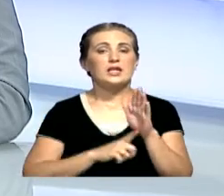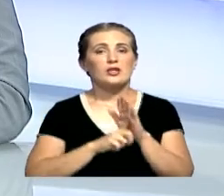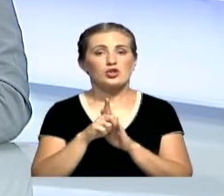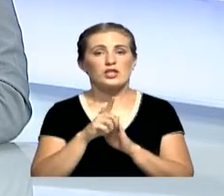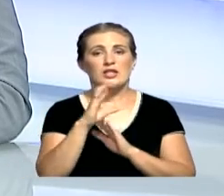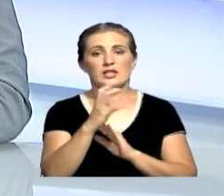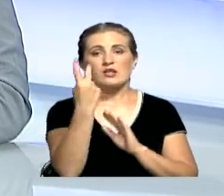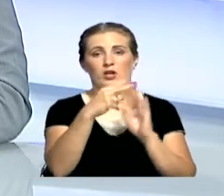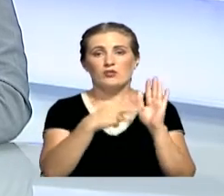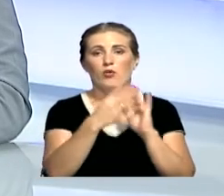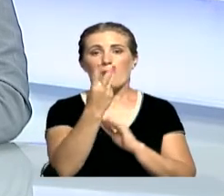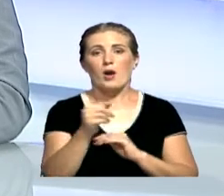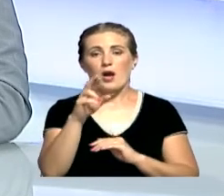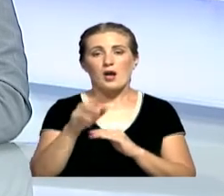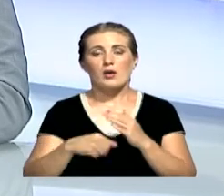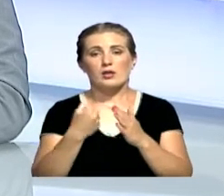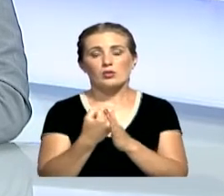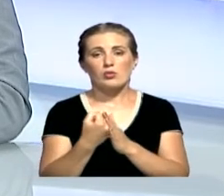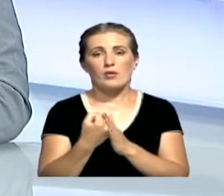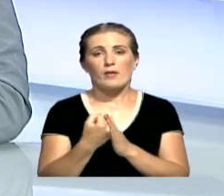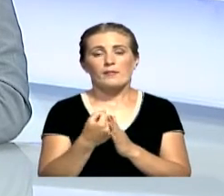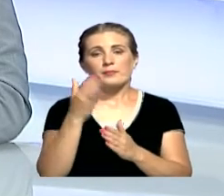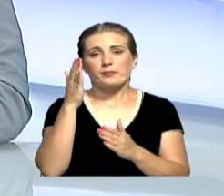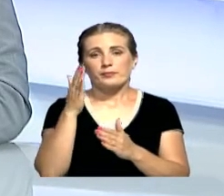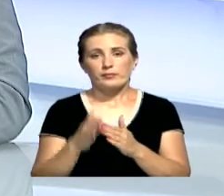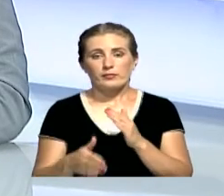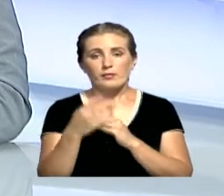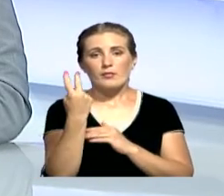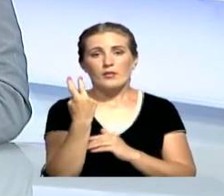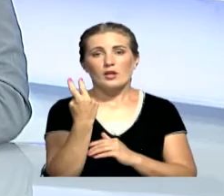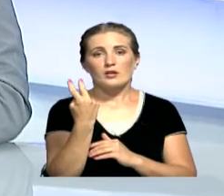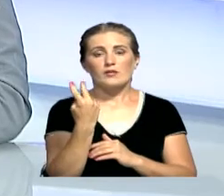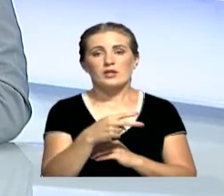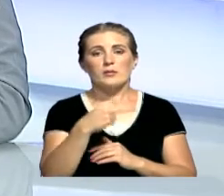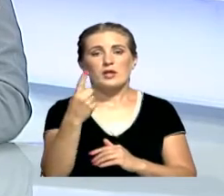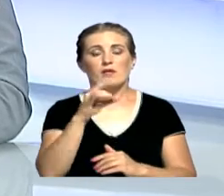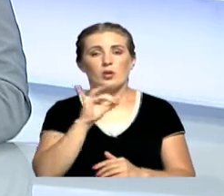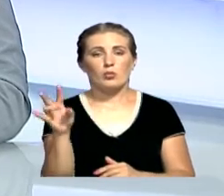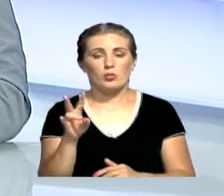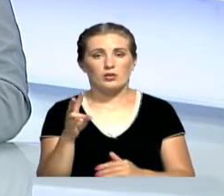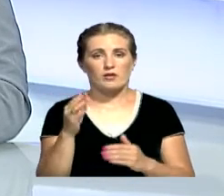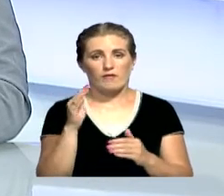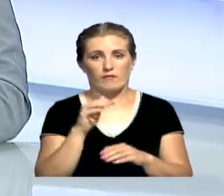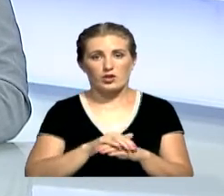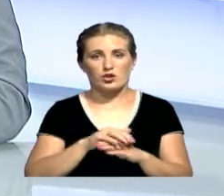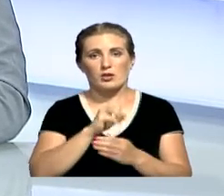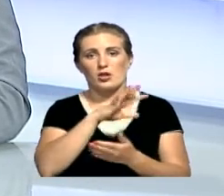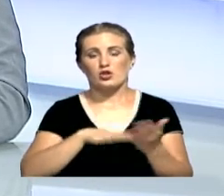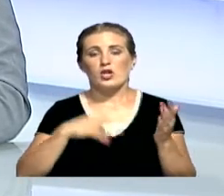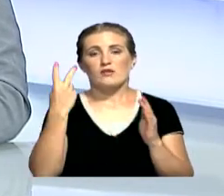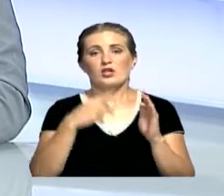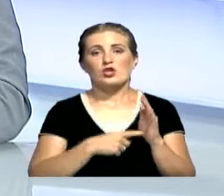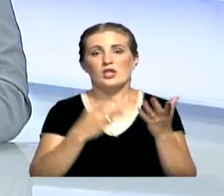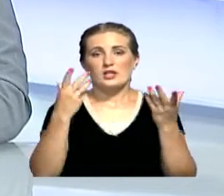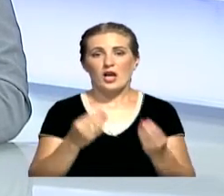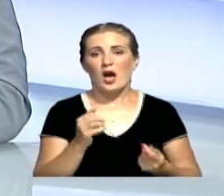27 мая продолжились они завершились 21 июня фактически продолжались 26 дней а ведь